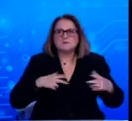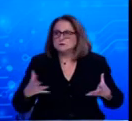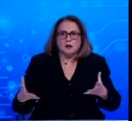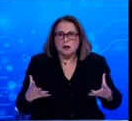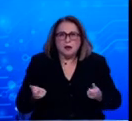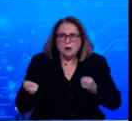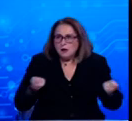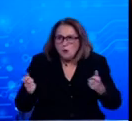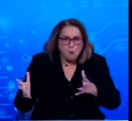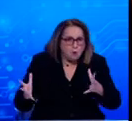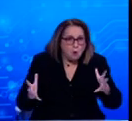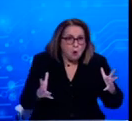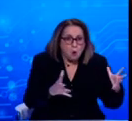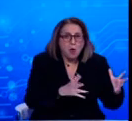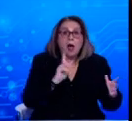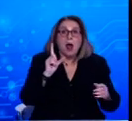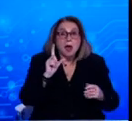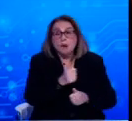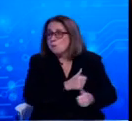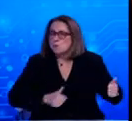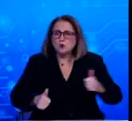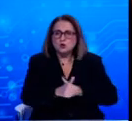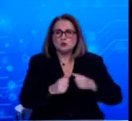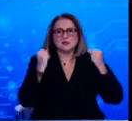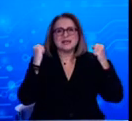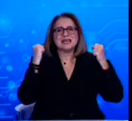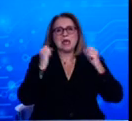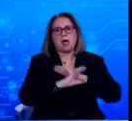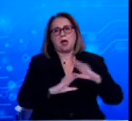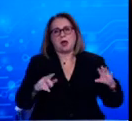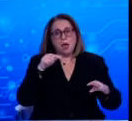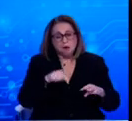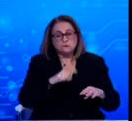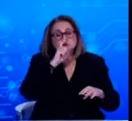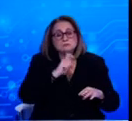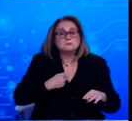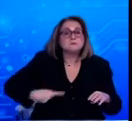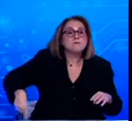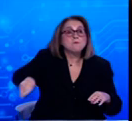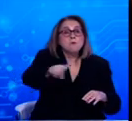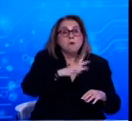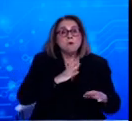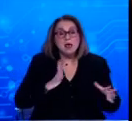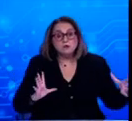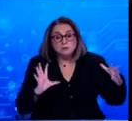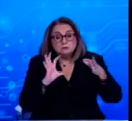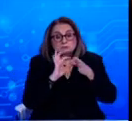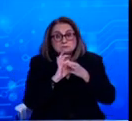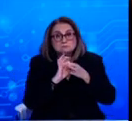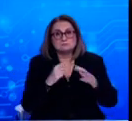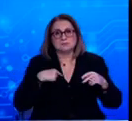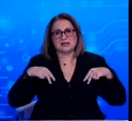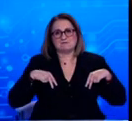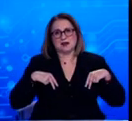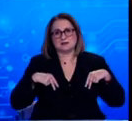χρειαζόμαστε όσο πουθενά αλλού σύμμαχο το συνειδητό πολίτη. Αυτό δεν είναι άλοθη, ούτε αποποίηση ευθύνης.